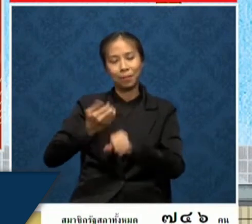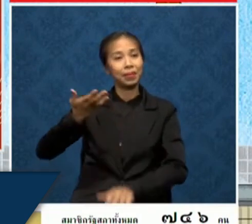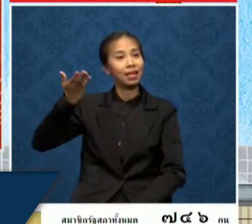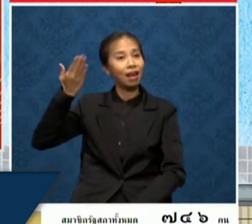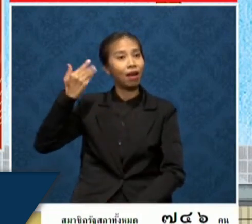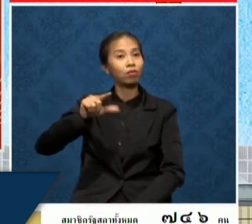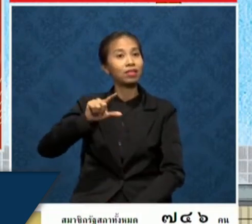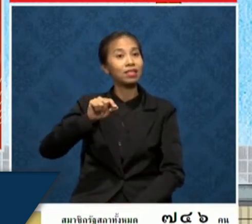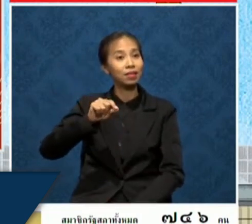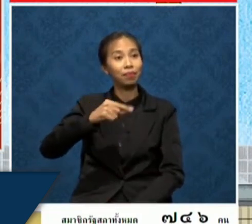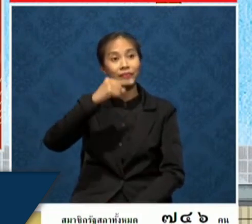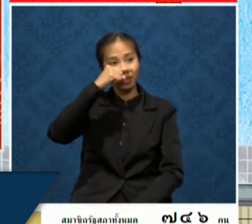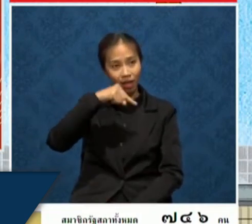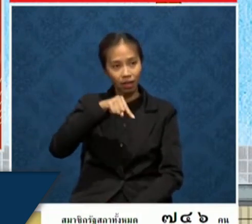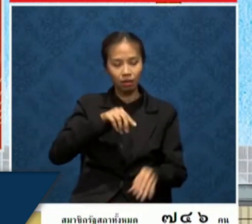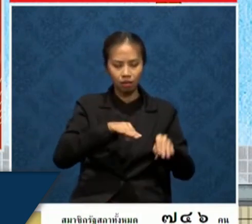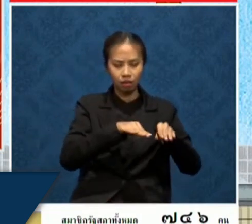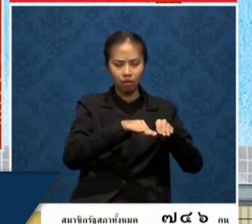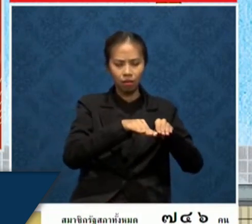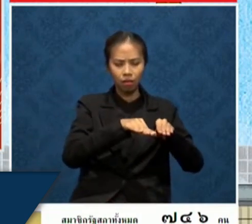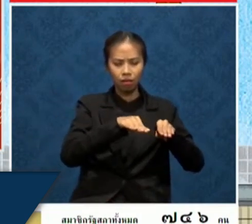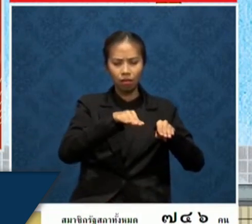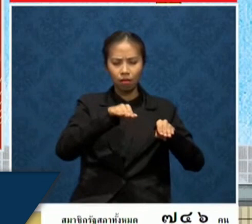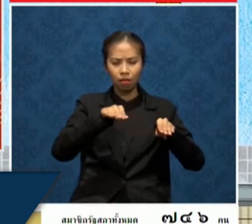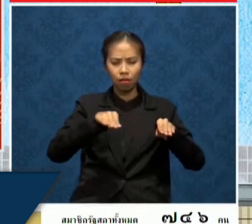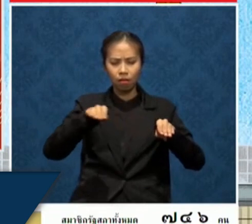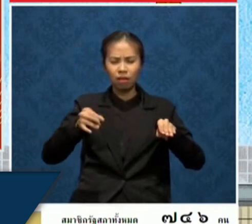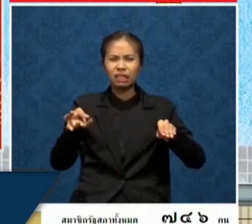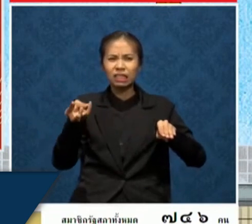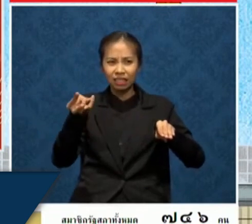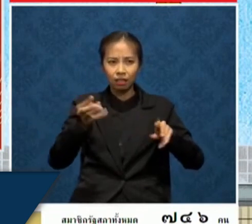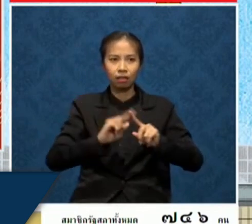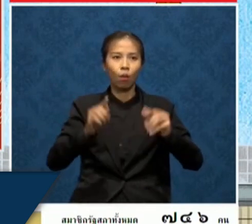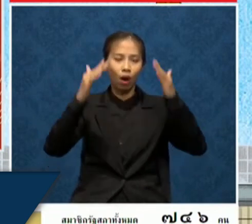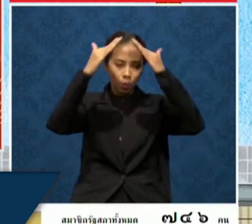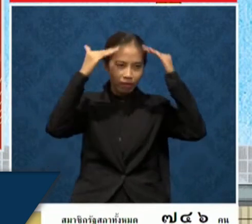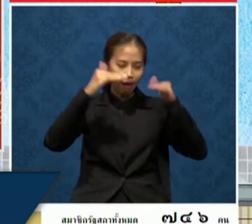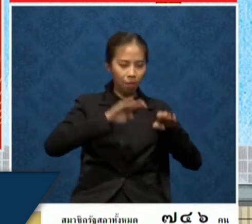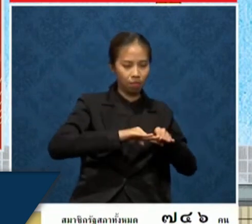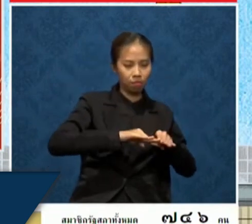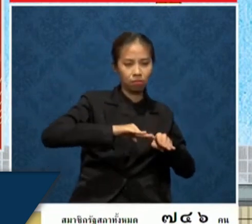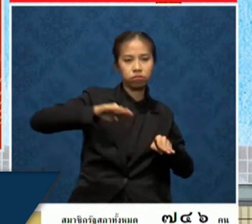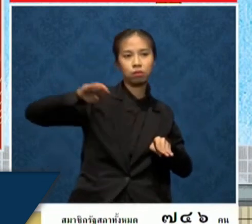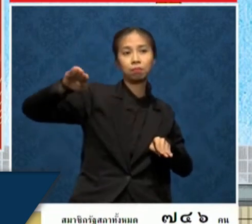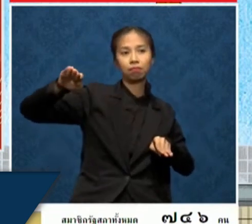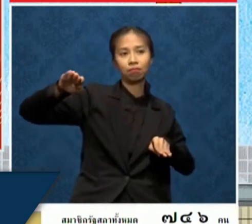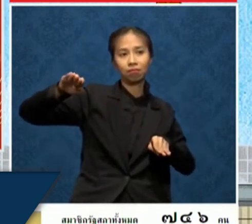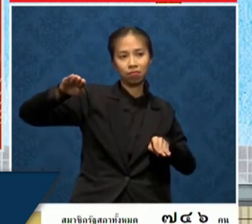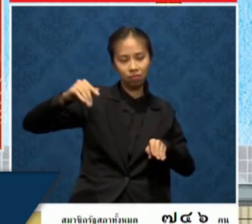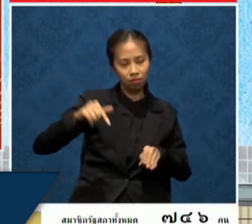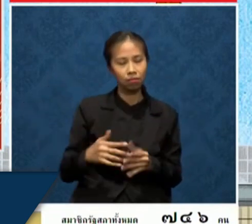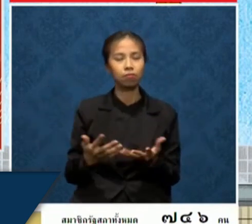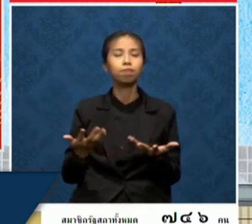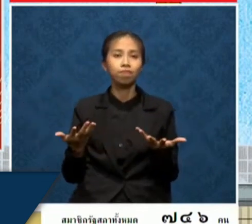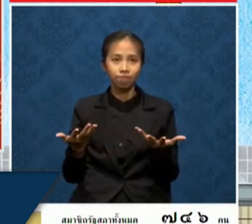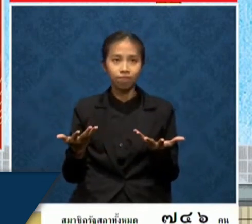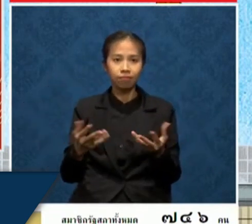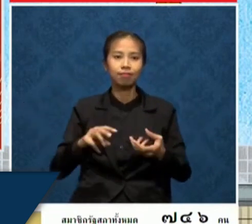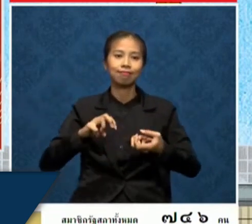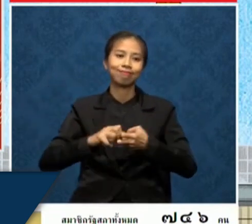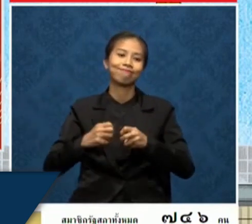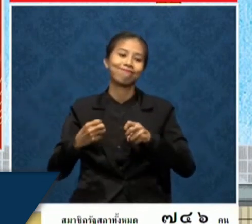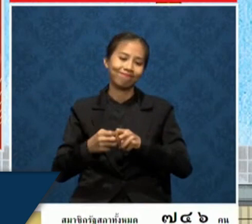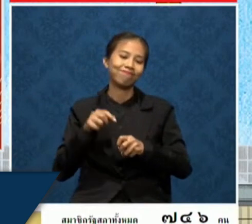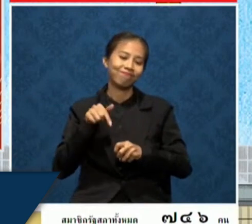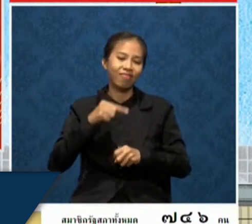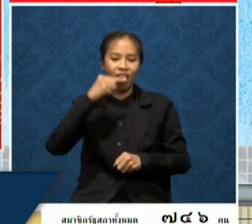ดส่วนการส่งออกของเราแทบไม่เพิ่มเลยขณะที่เวียดนามเพิ่มขึ้นต่อเนื่อง20ปีสิ่งนี้สะท้อนศักยภาพ